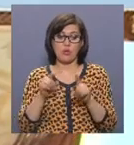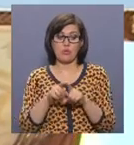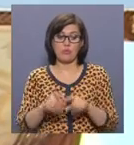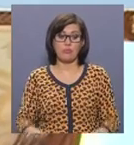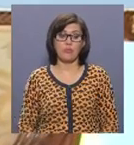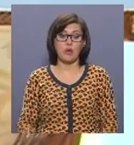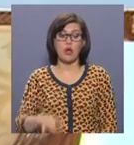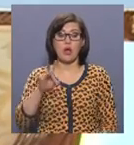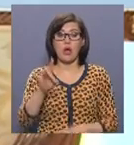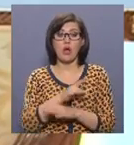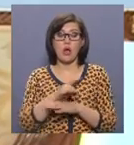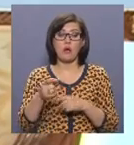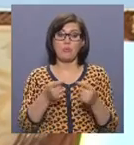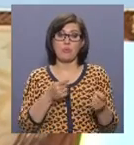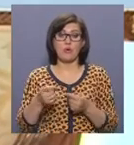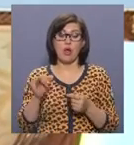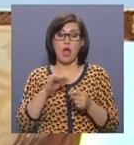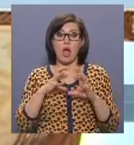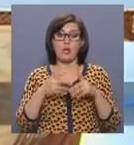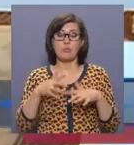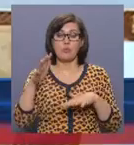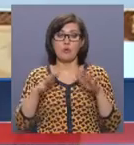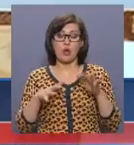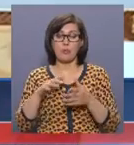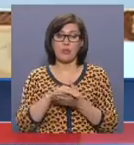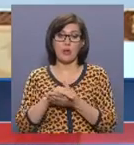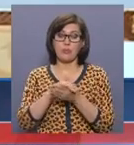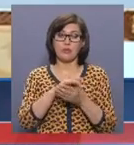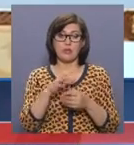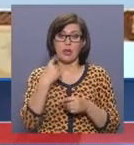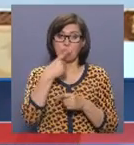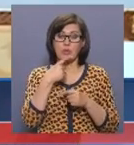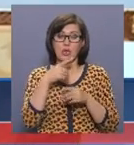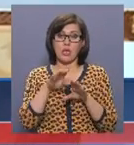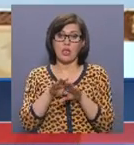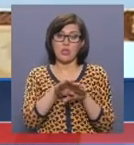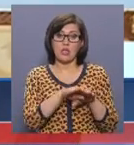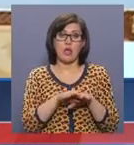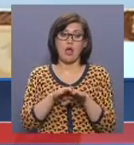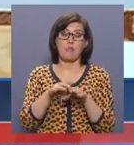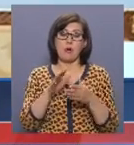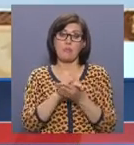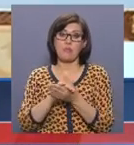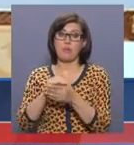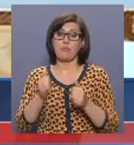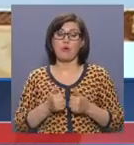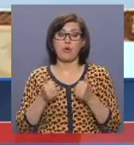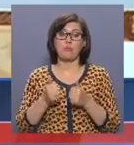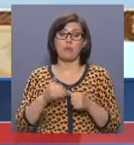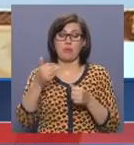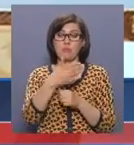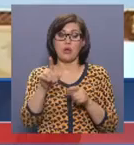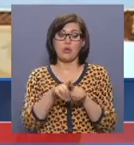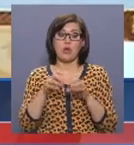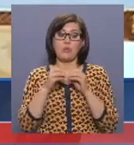Религиозные лидеры. Діни көшбасшылар мен әлемдік деңгейде бейбітшілік пен ауызбіршілікті сақтау үшін бар күшін салу қажет. Тек сіздердің